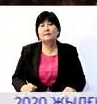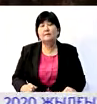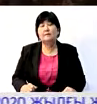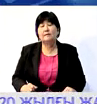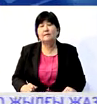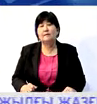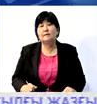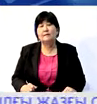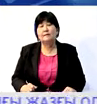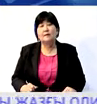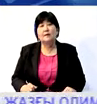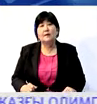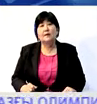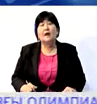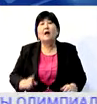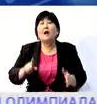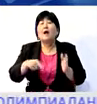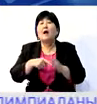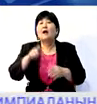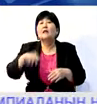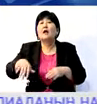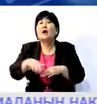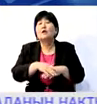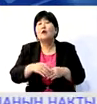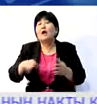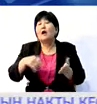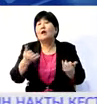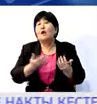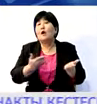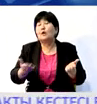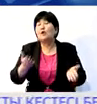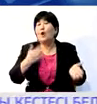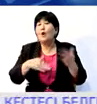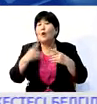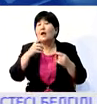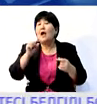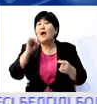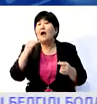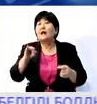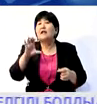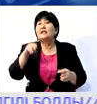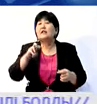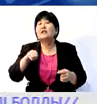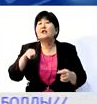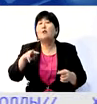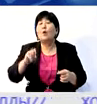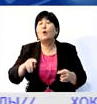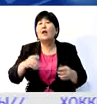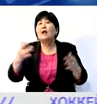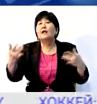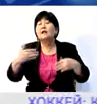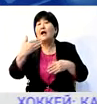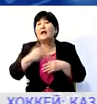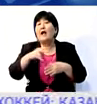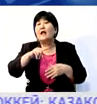телеарнасы. Қала тұрғындары мен қала қонақтары үшін қуанышты хабар. Арай Сити Молы орталығында Киноплекс 8